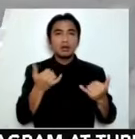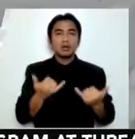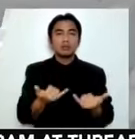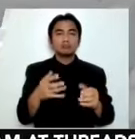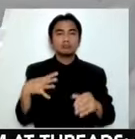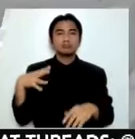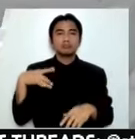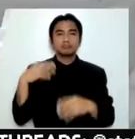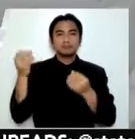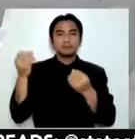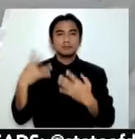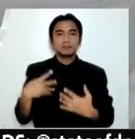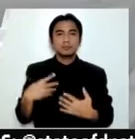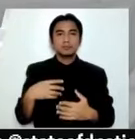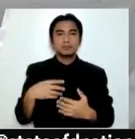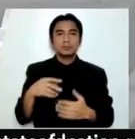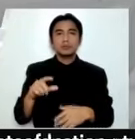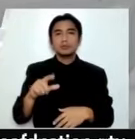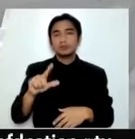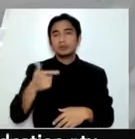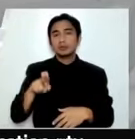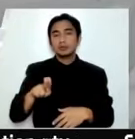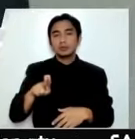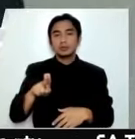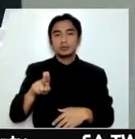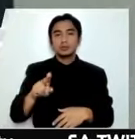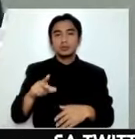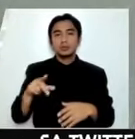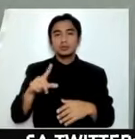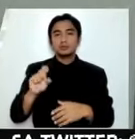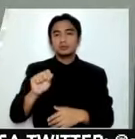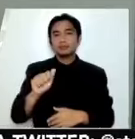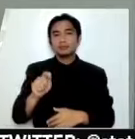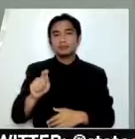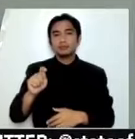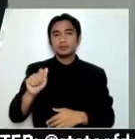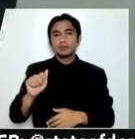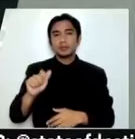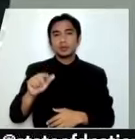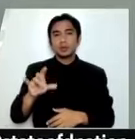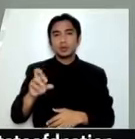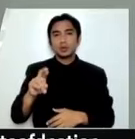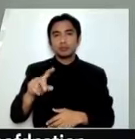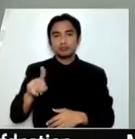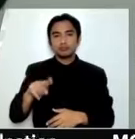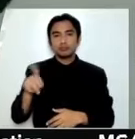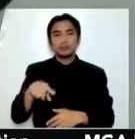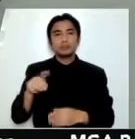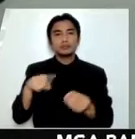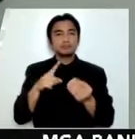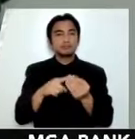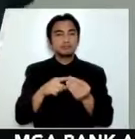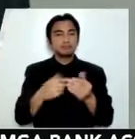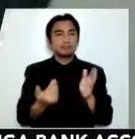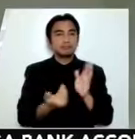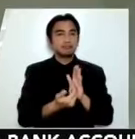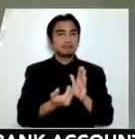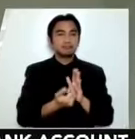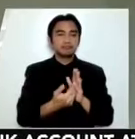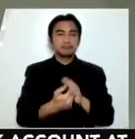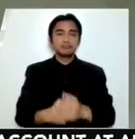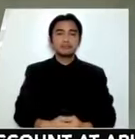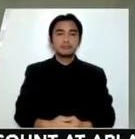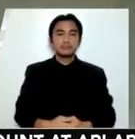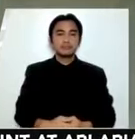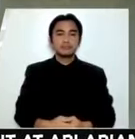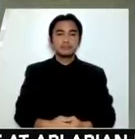Cruz LGU at kanilang local civil registry. Jandy Esteban ng GMA Regional TV, nagbabalita para